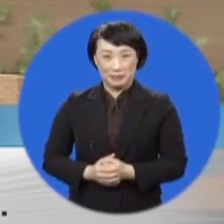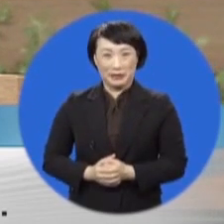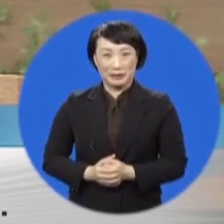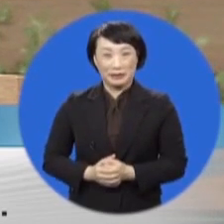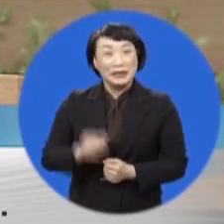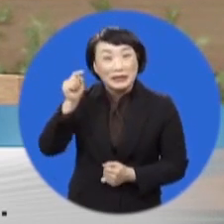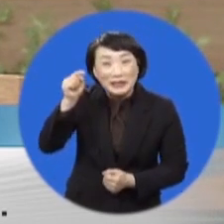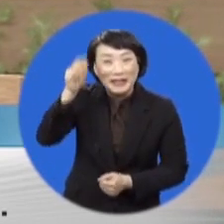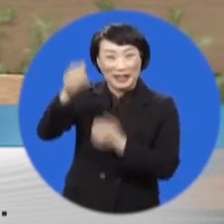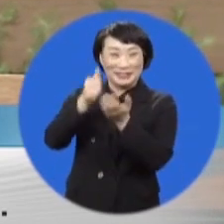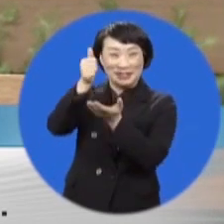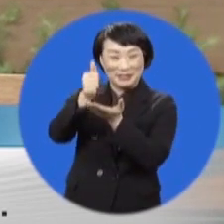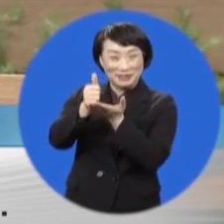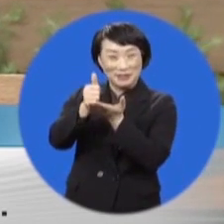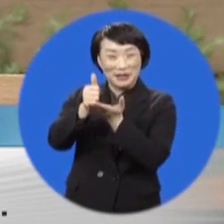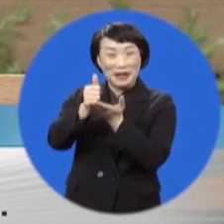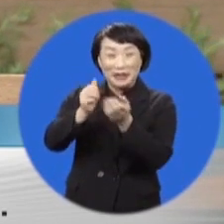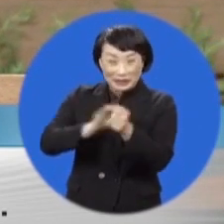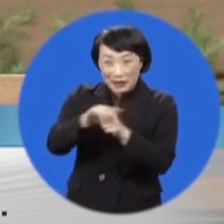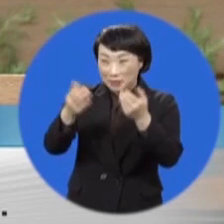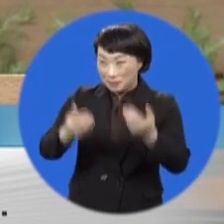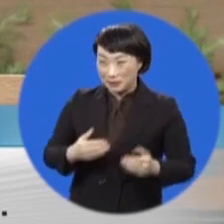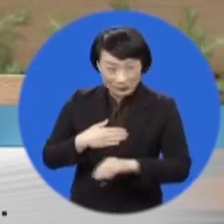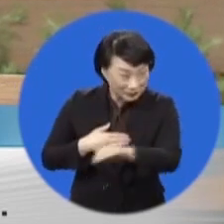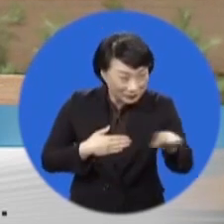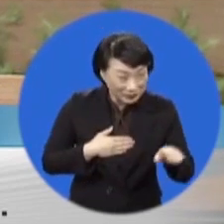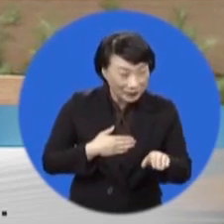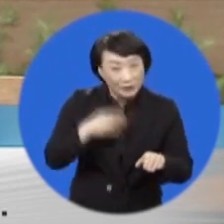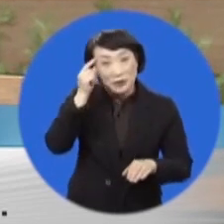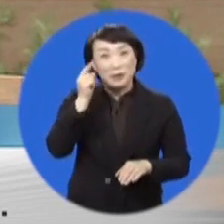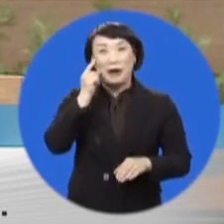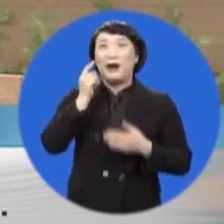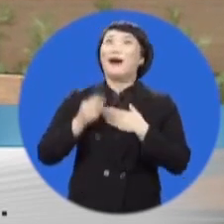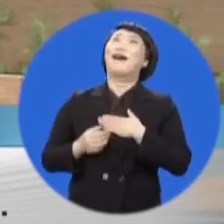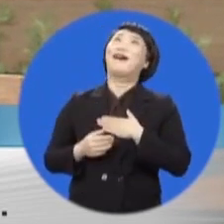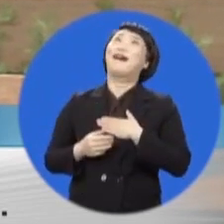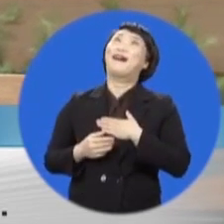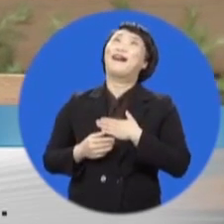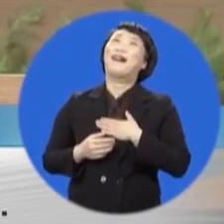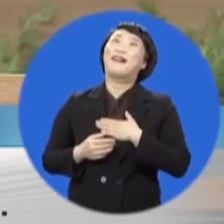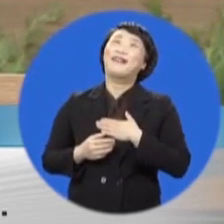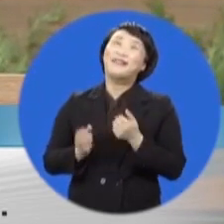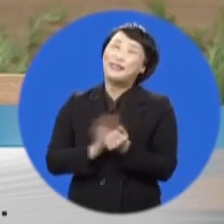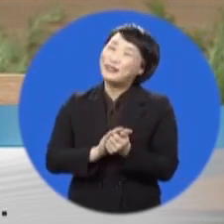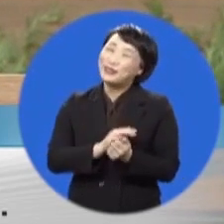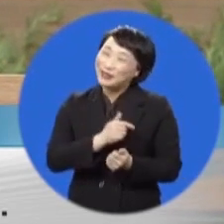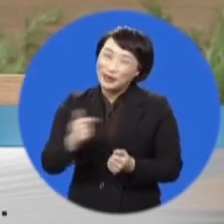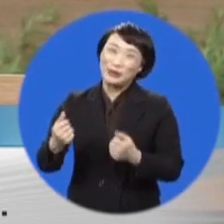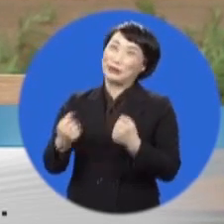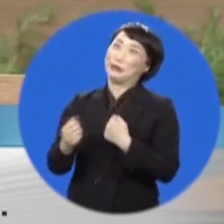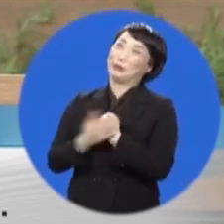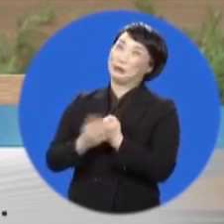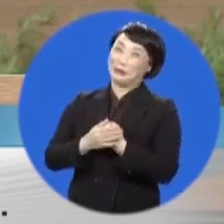에 구름 하나님의 사랑을 받고 있다고 볼 때 굴 많아 위조가 띠고 힘이